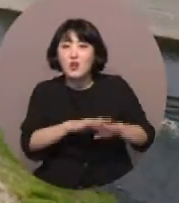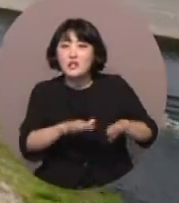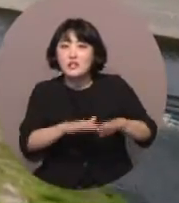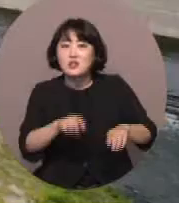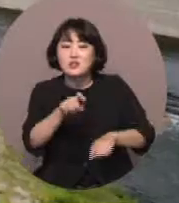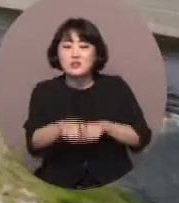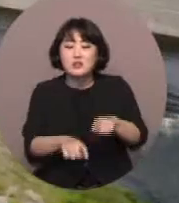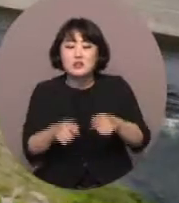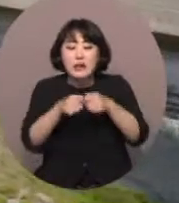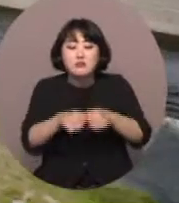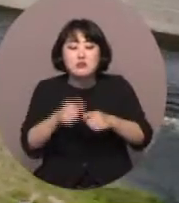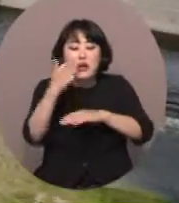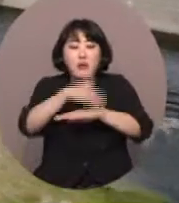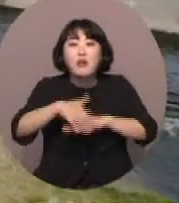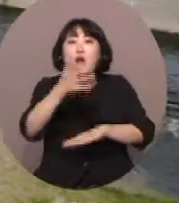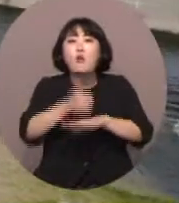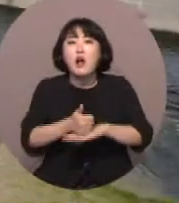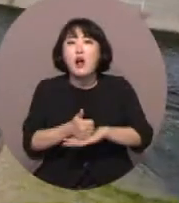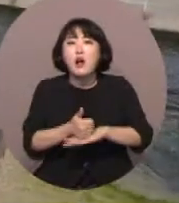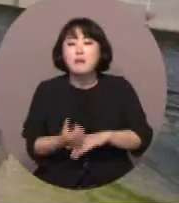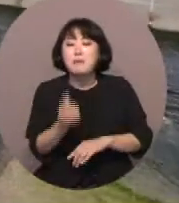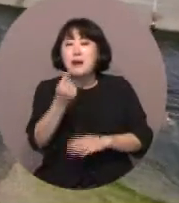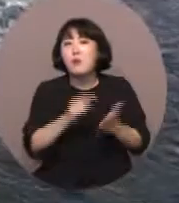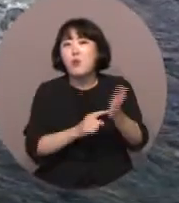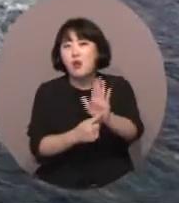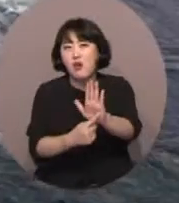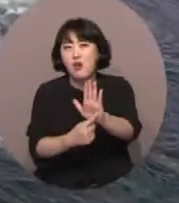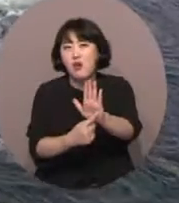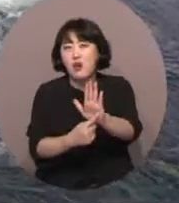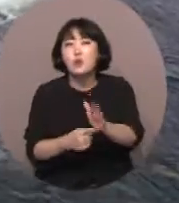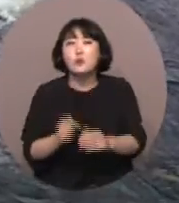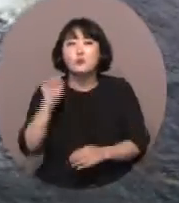이행 세부계획 결과를 즉시 공개 것을 촉구했습니다